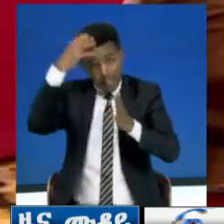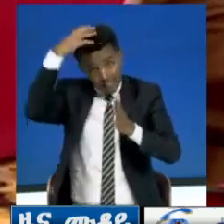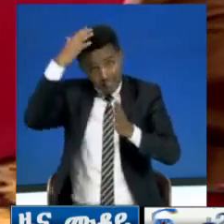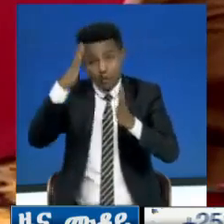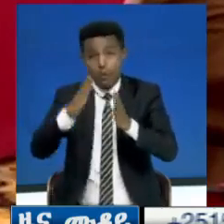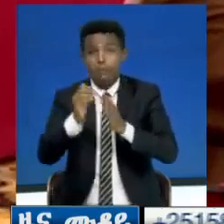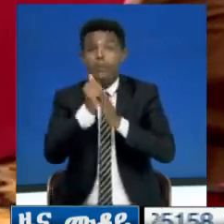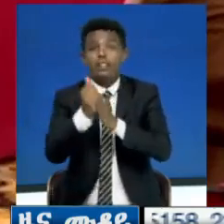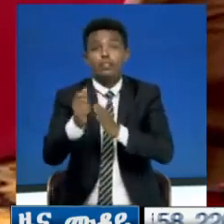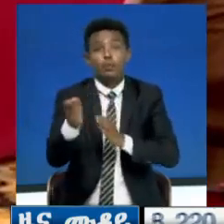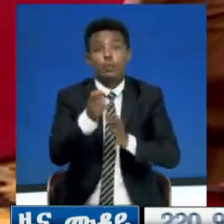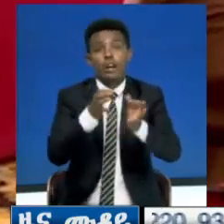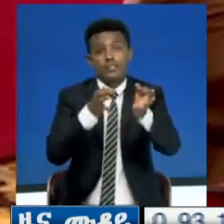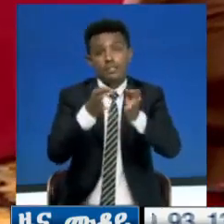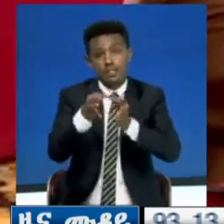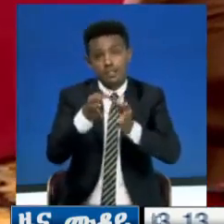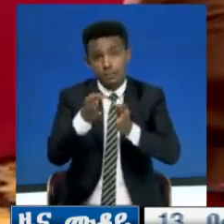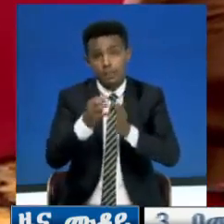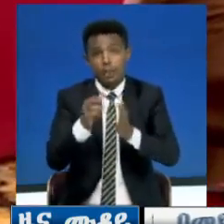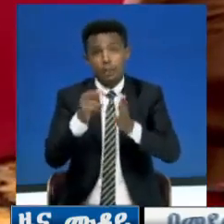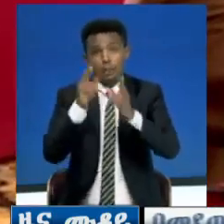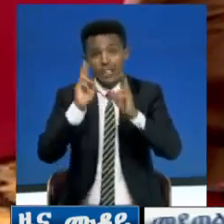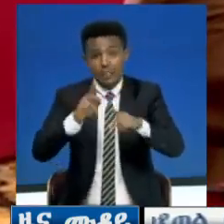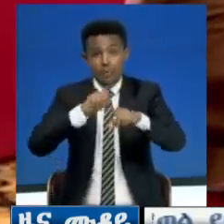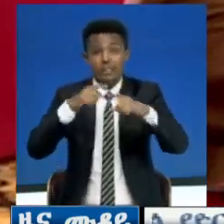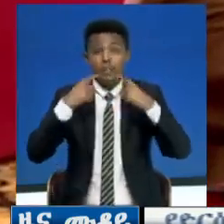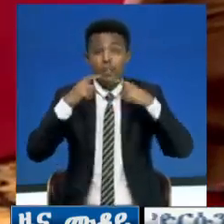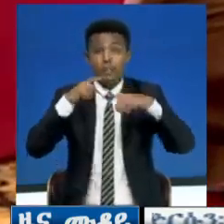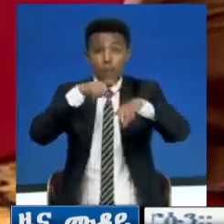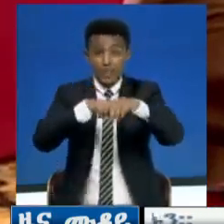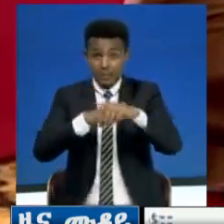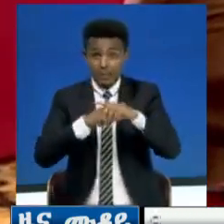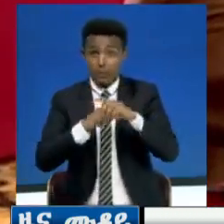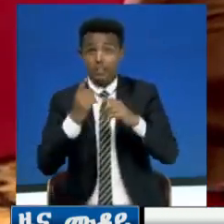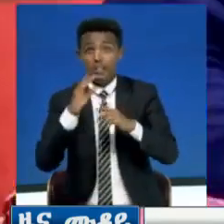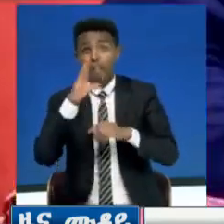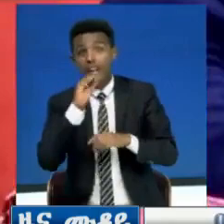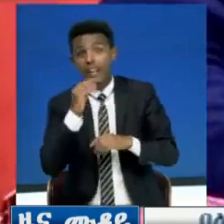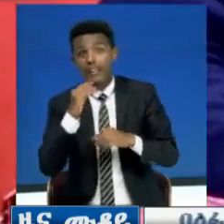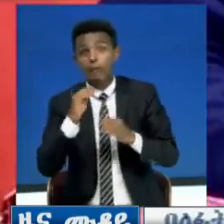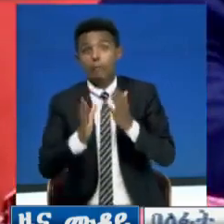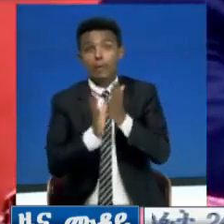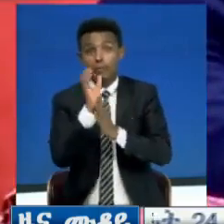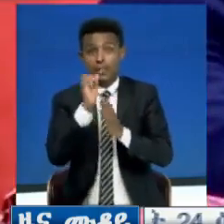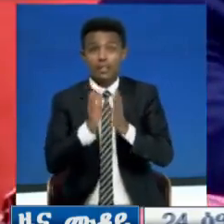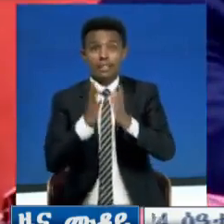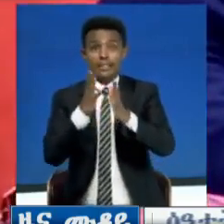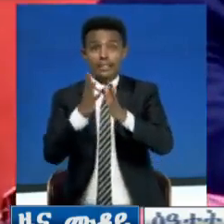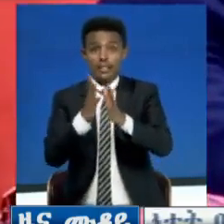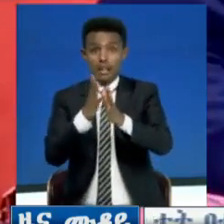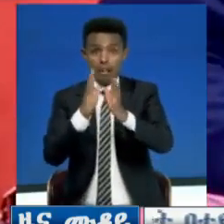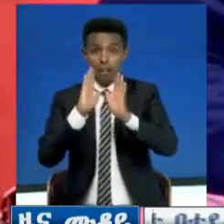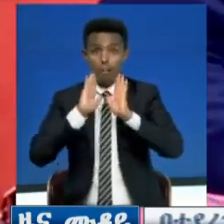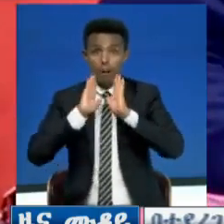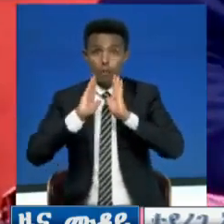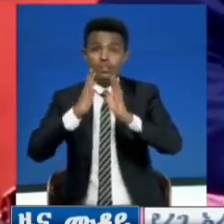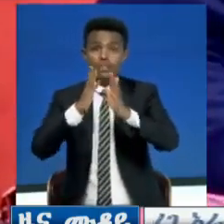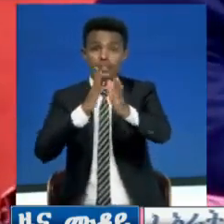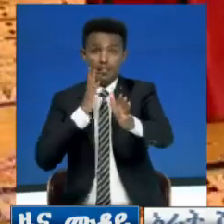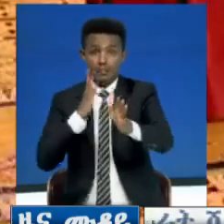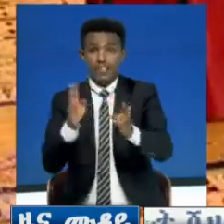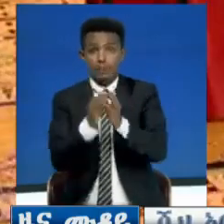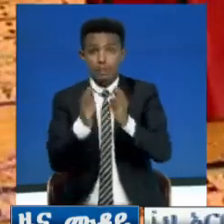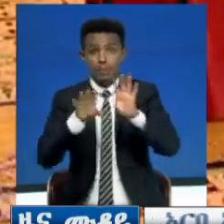አስረድተዋል። በአስቸኳይ ጊዜ አዋጅ ወቅት የተወሰኑ መብቶች የመናገር መብት ጨምሮ ሰላማዊ ሰልፍ፣ ስብሰባ ማድረግ በጊዜያዊነት